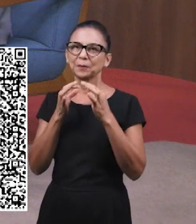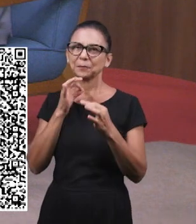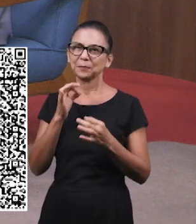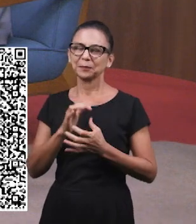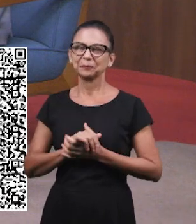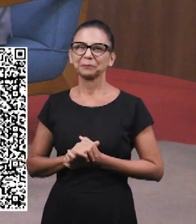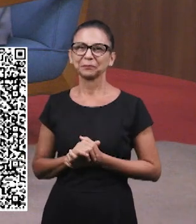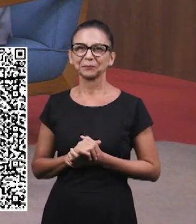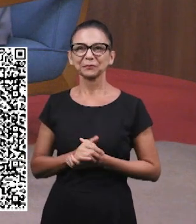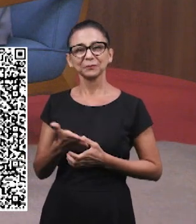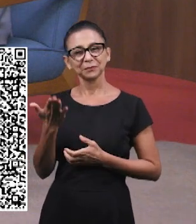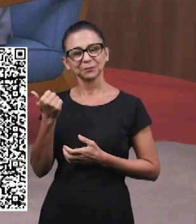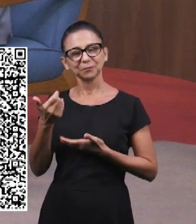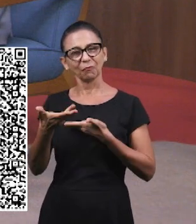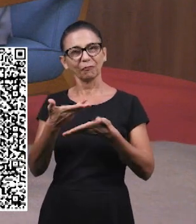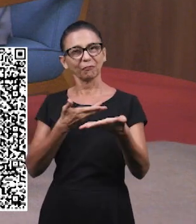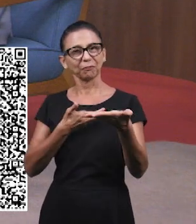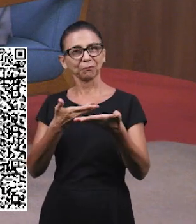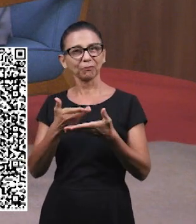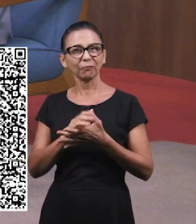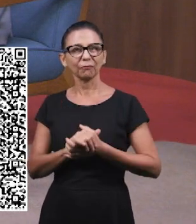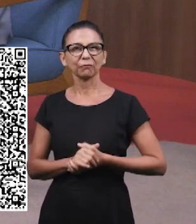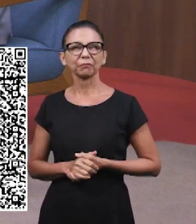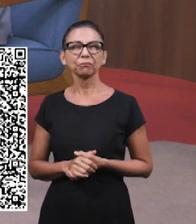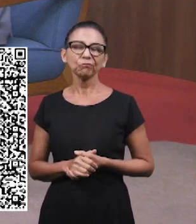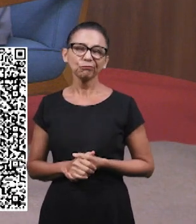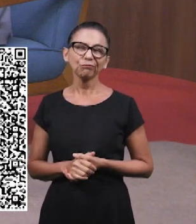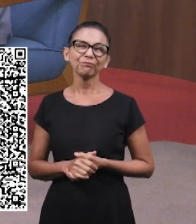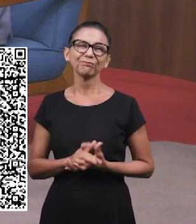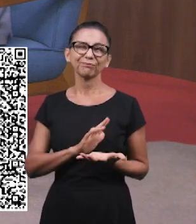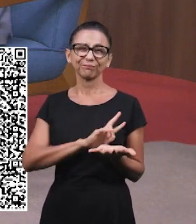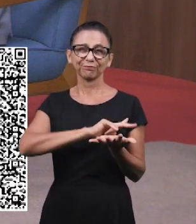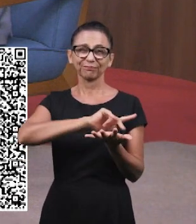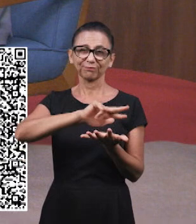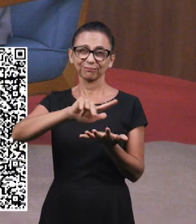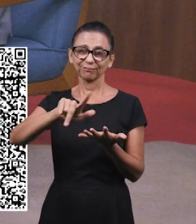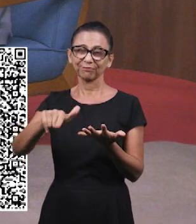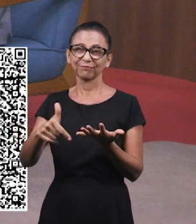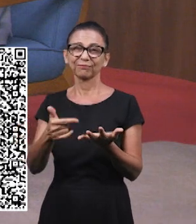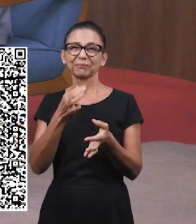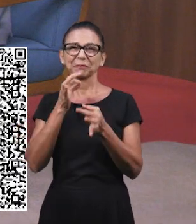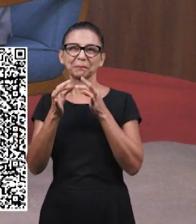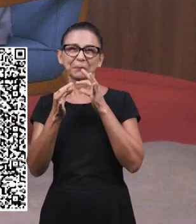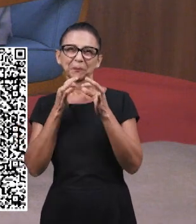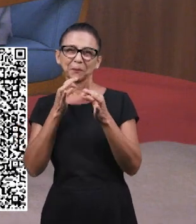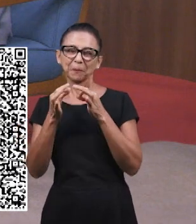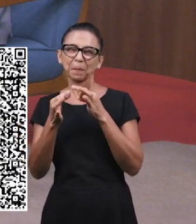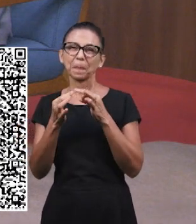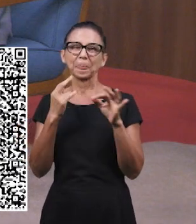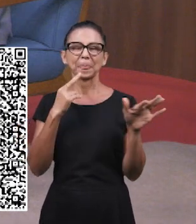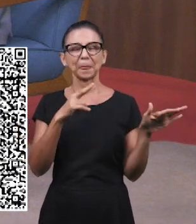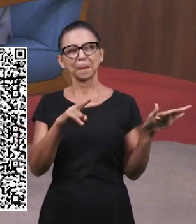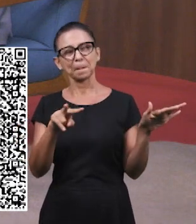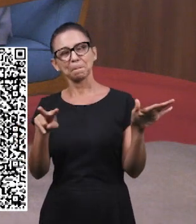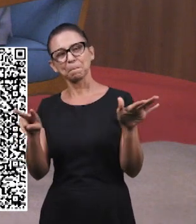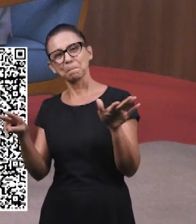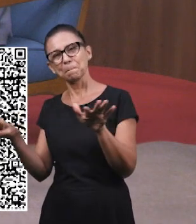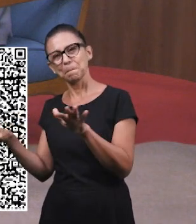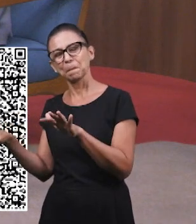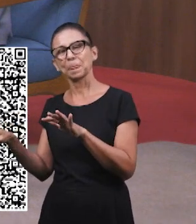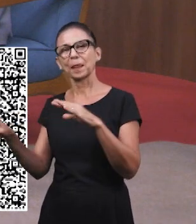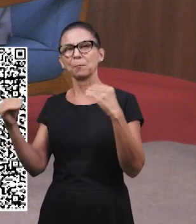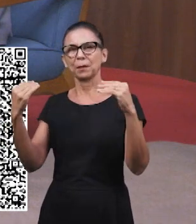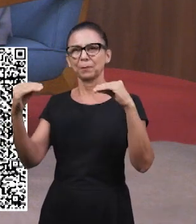commentaires le long de la semaine et vous pouvez participer. Et nous allons montrer ici, si on a le